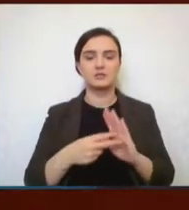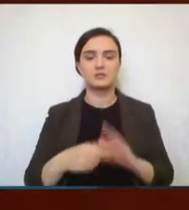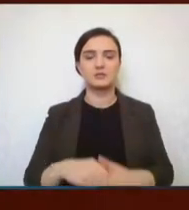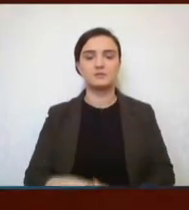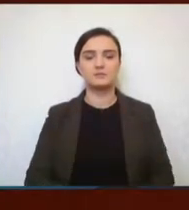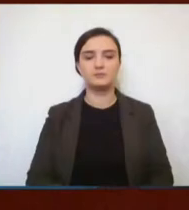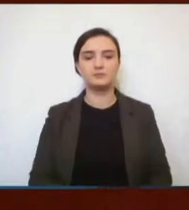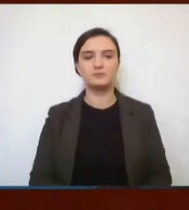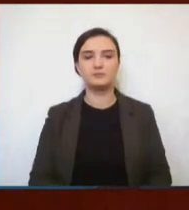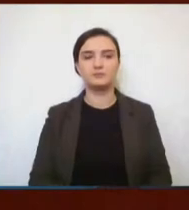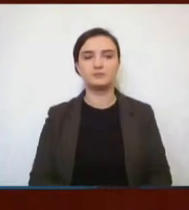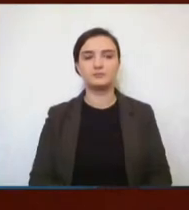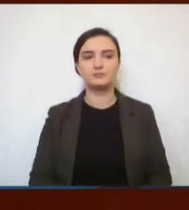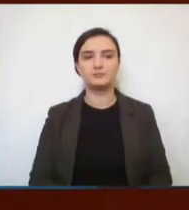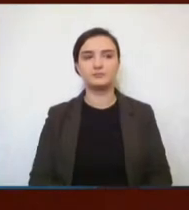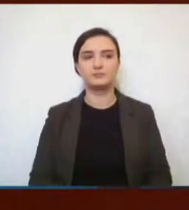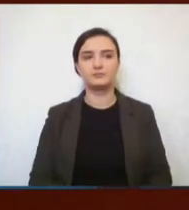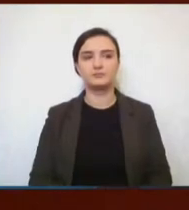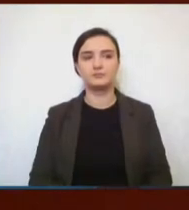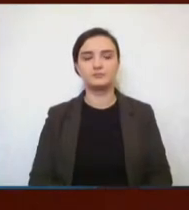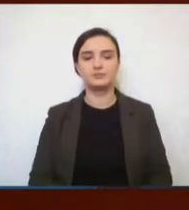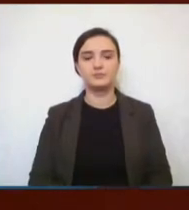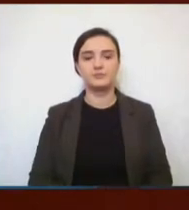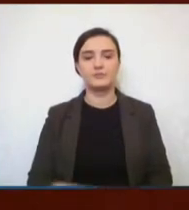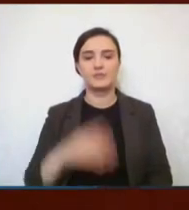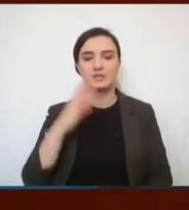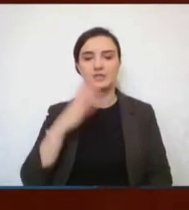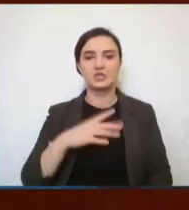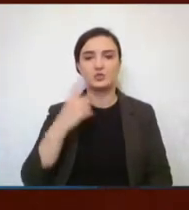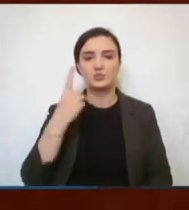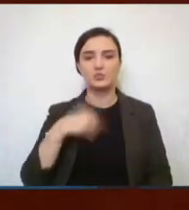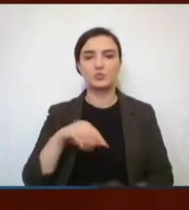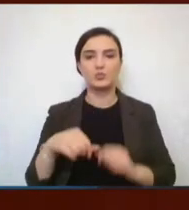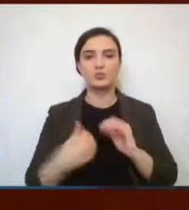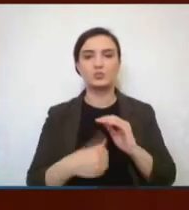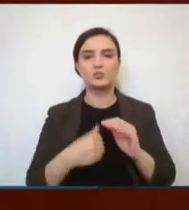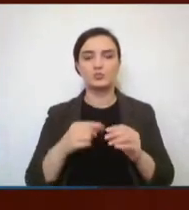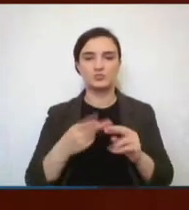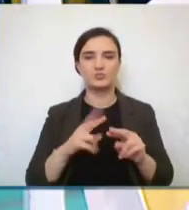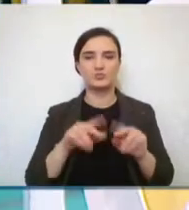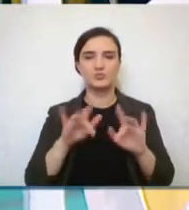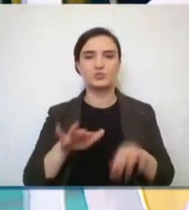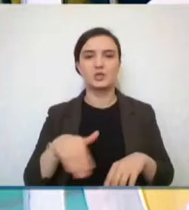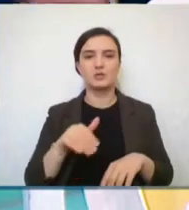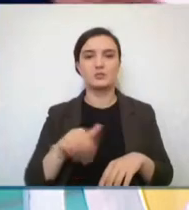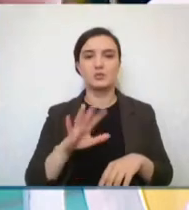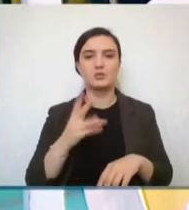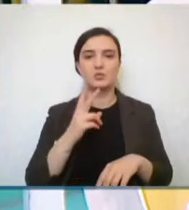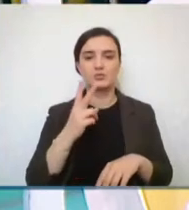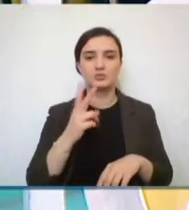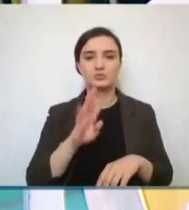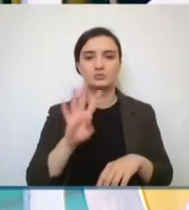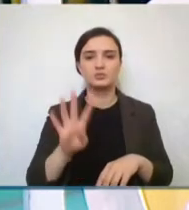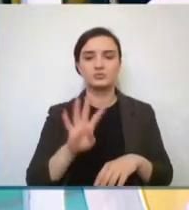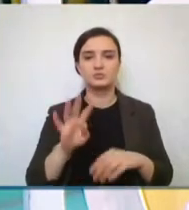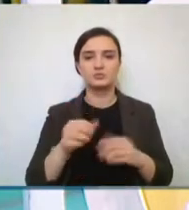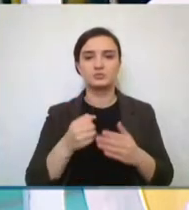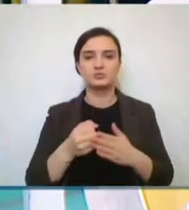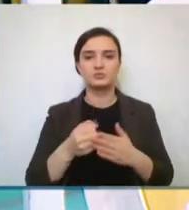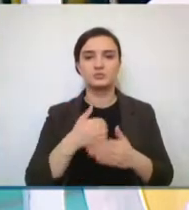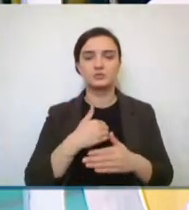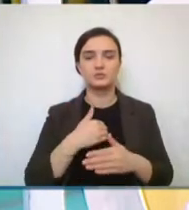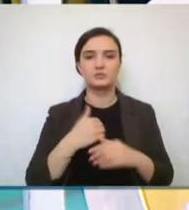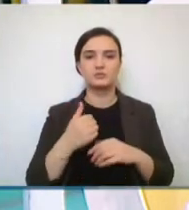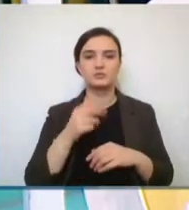კი არ ვარ და იმიტომ კი არ ვარ უსაქმოდ. არამედ 2-დან 4 საათამდე გინდა უსაქმოდ ყოფნა იყავი,